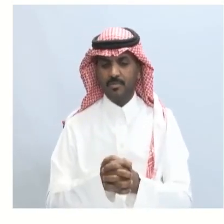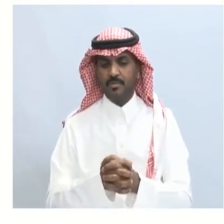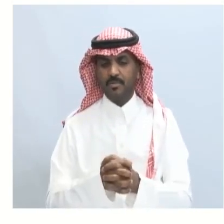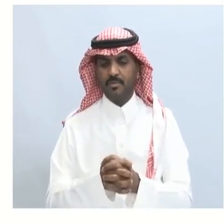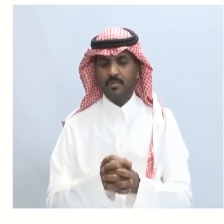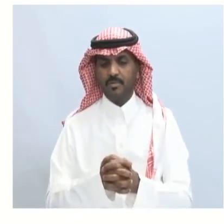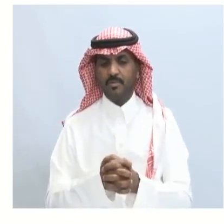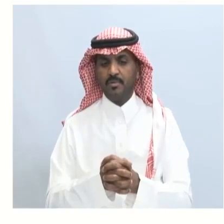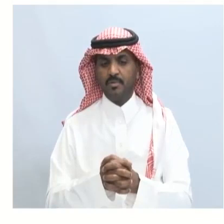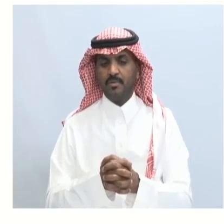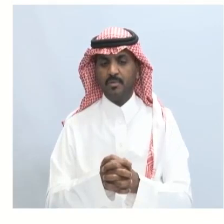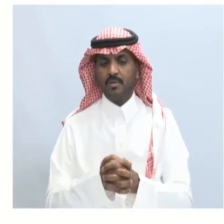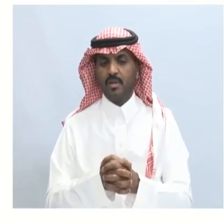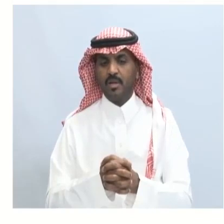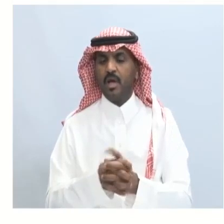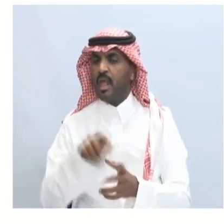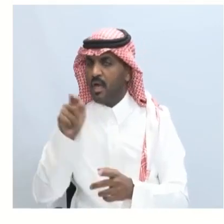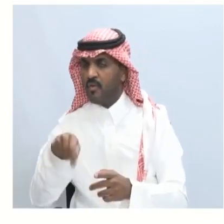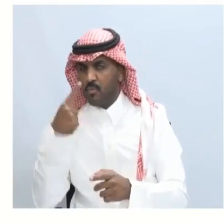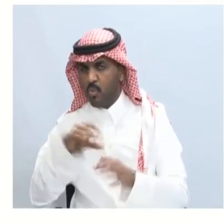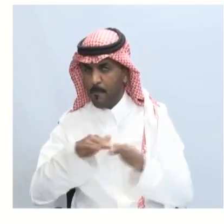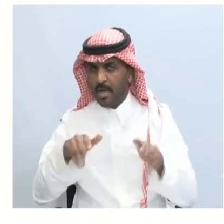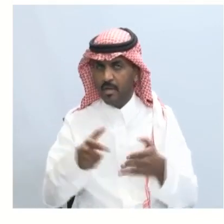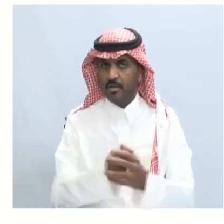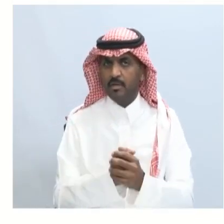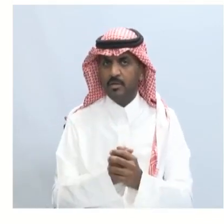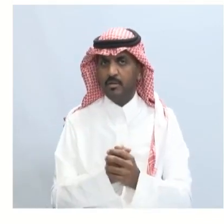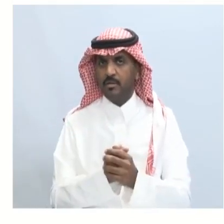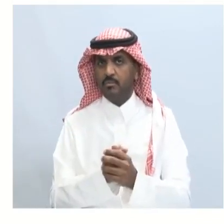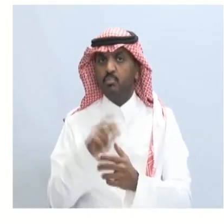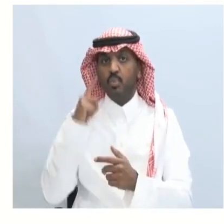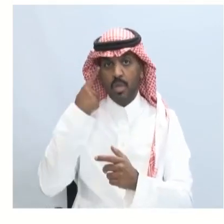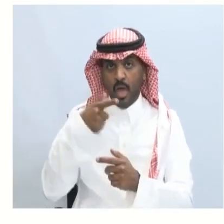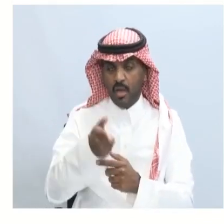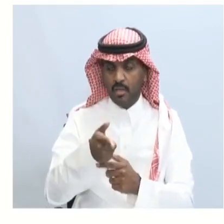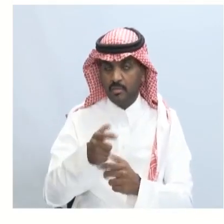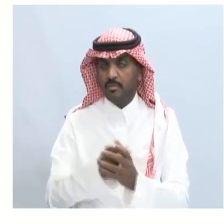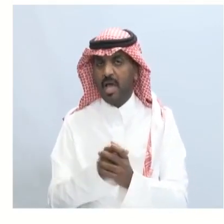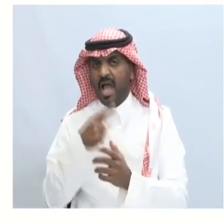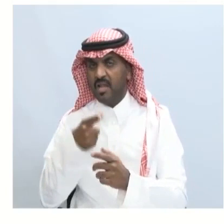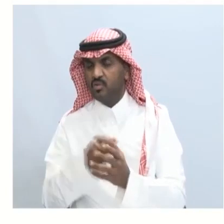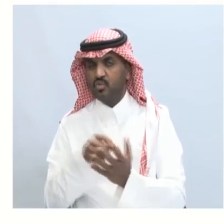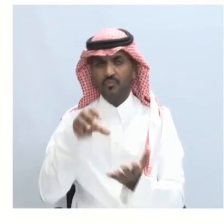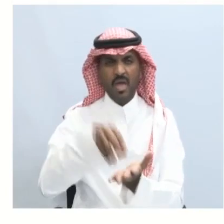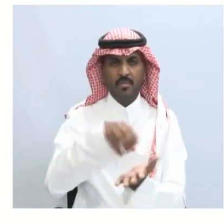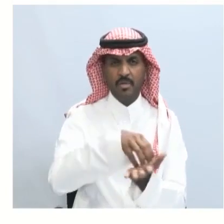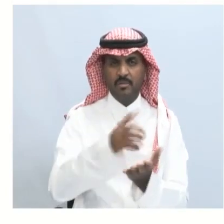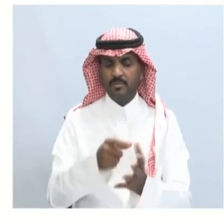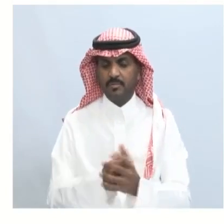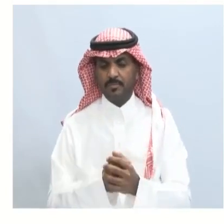فان الشخص عندما يكون مدعى عليه هذا الشخص الذي يسكن في احد المناطق